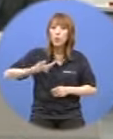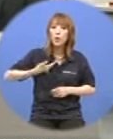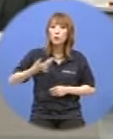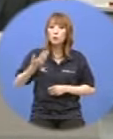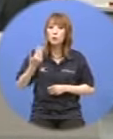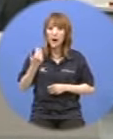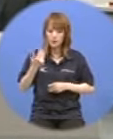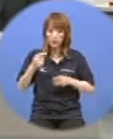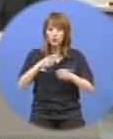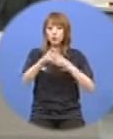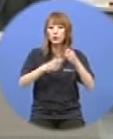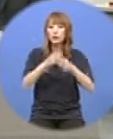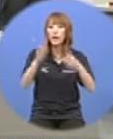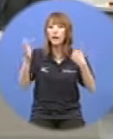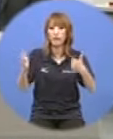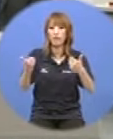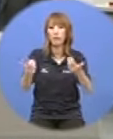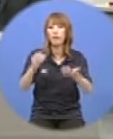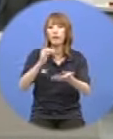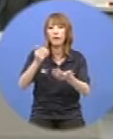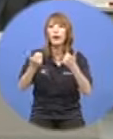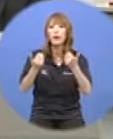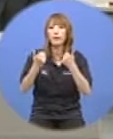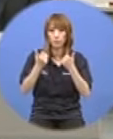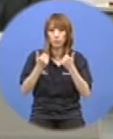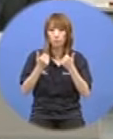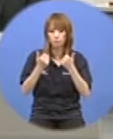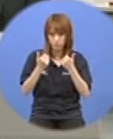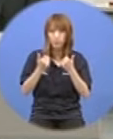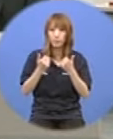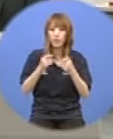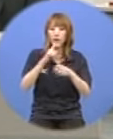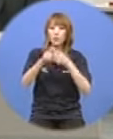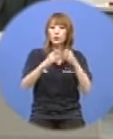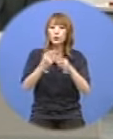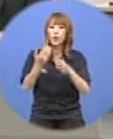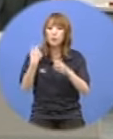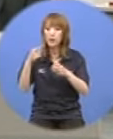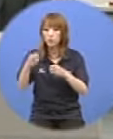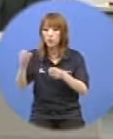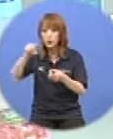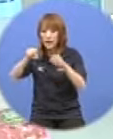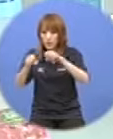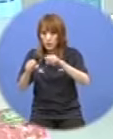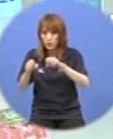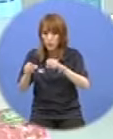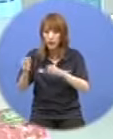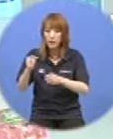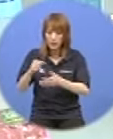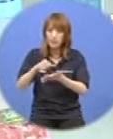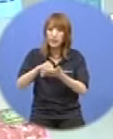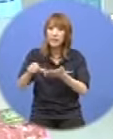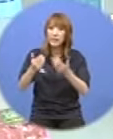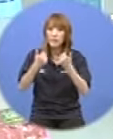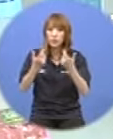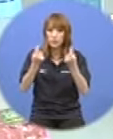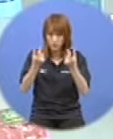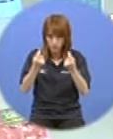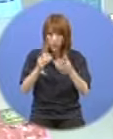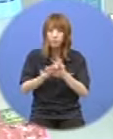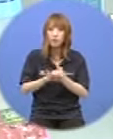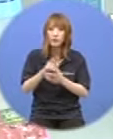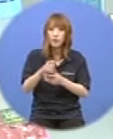から10年前にそれをやっとこなかったら去年にそれが出せなかったわけですね。今まではディートっていう有効成